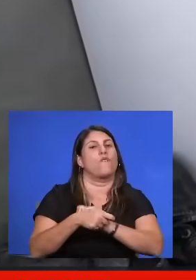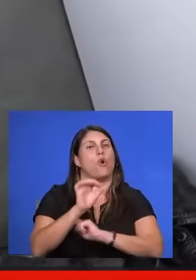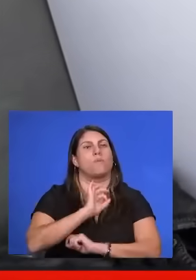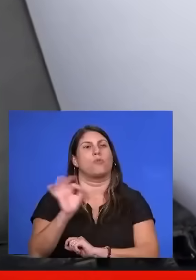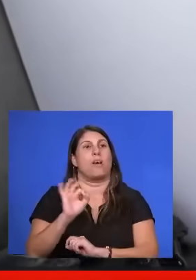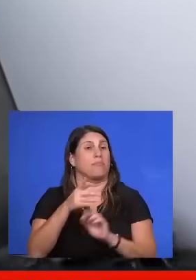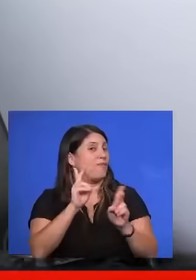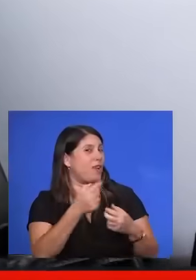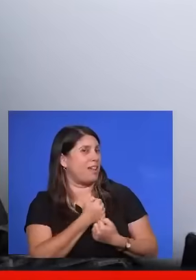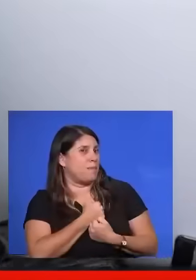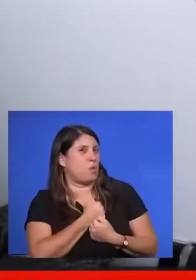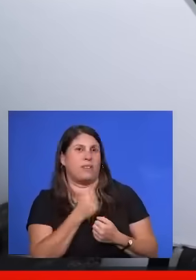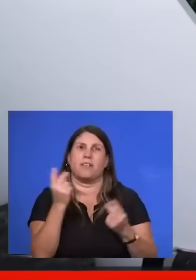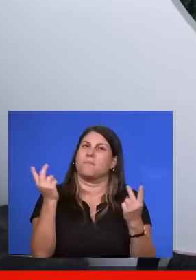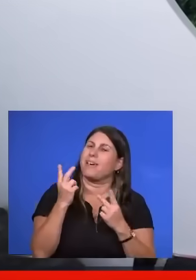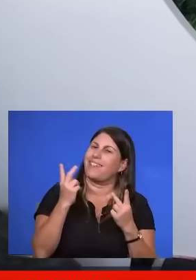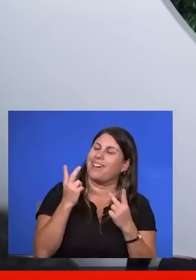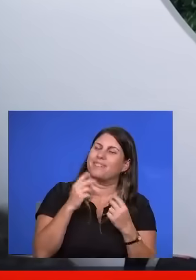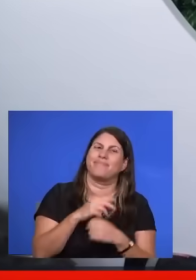פתח. הנה, רגע מושלם.